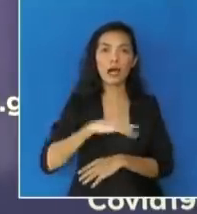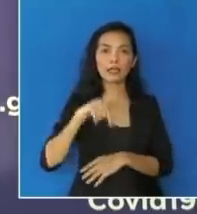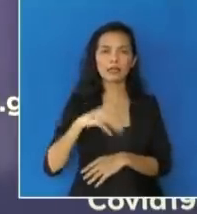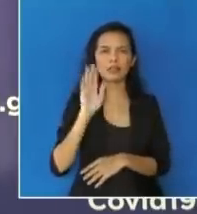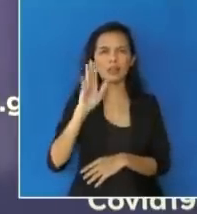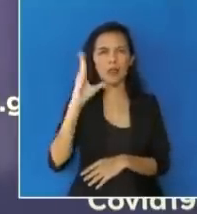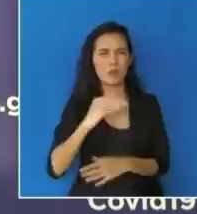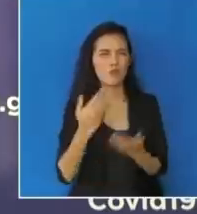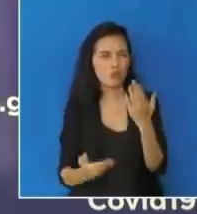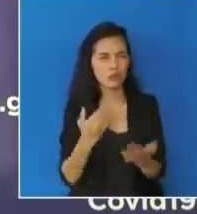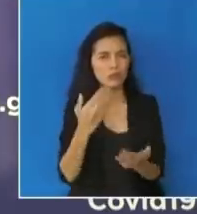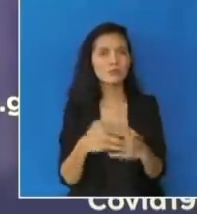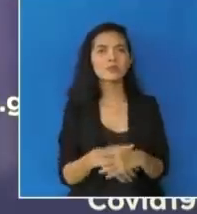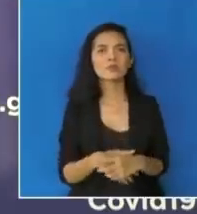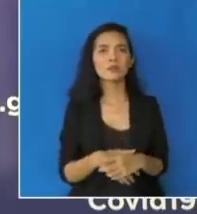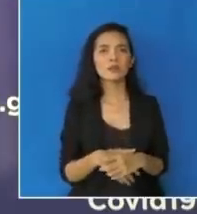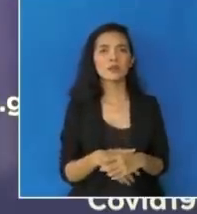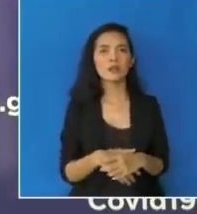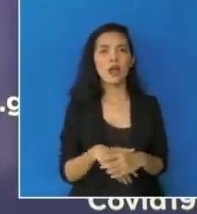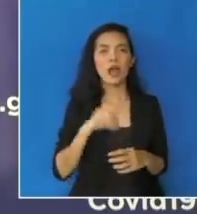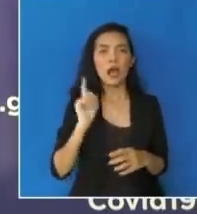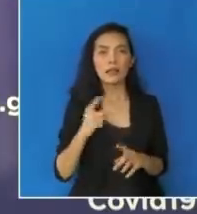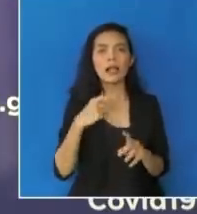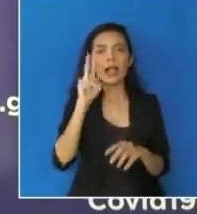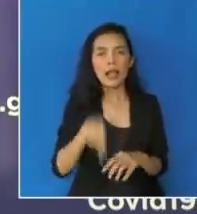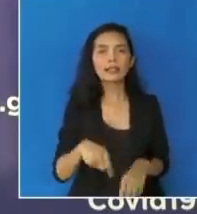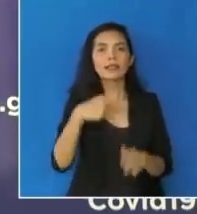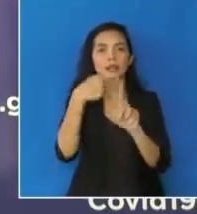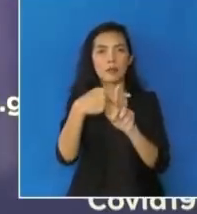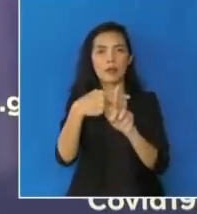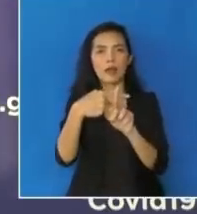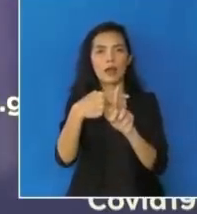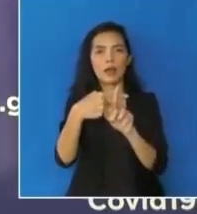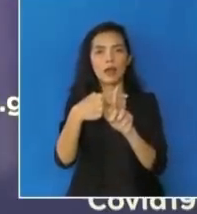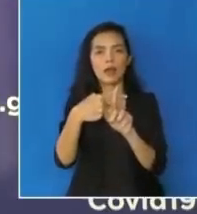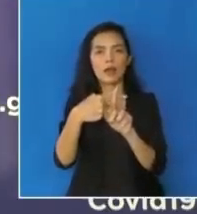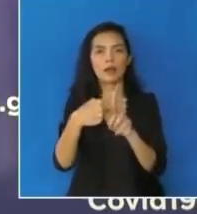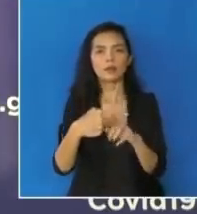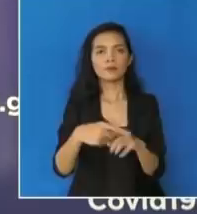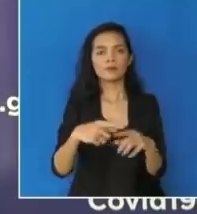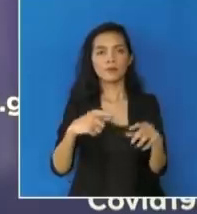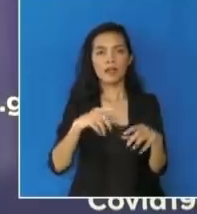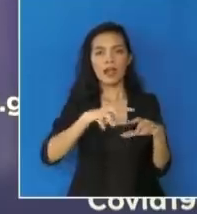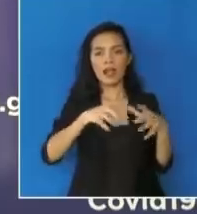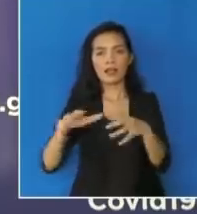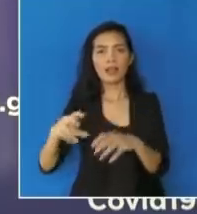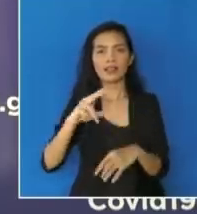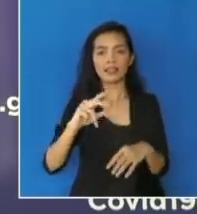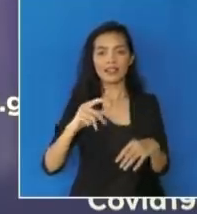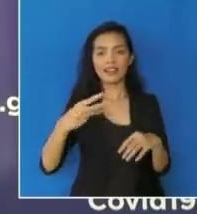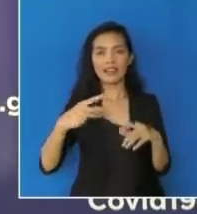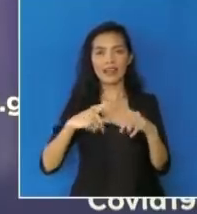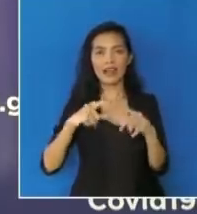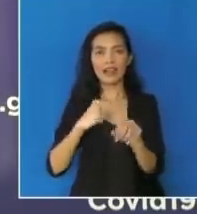nanti malam kita akan mendapatkan lagi tambahan reagen untuk